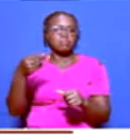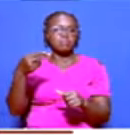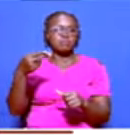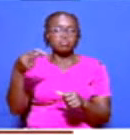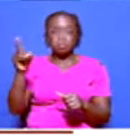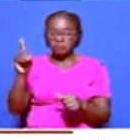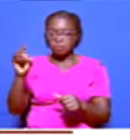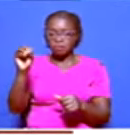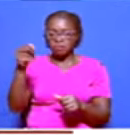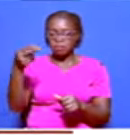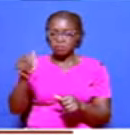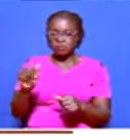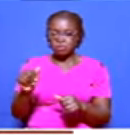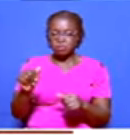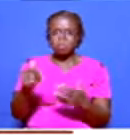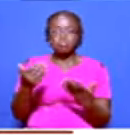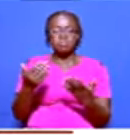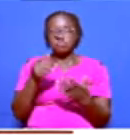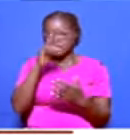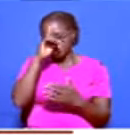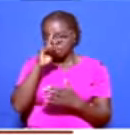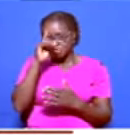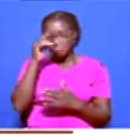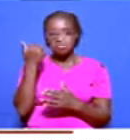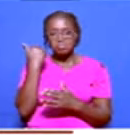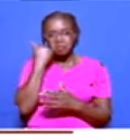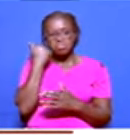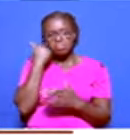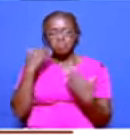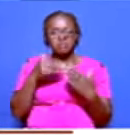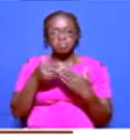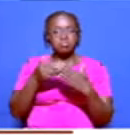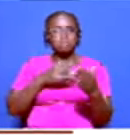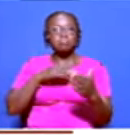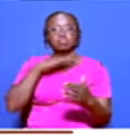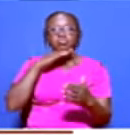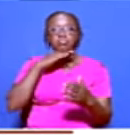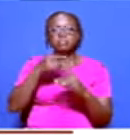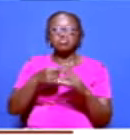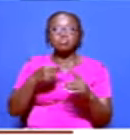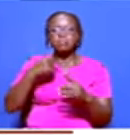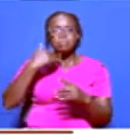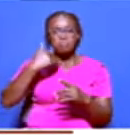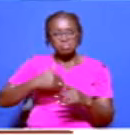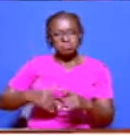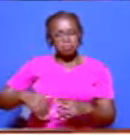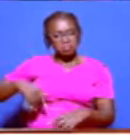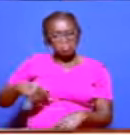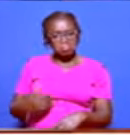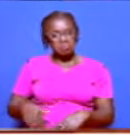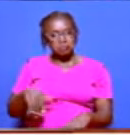kwenye chumba cha wagonjwa mahututi kabla ya kufariki kutokana na kiharusi.